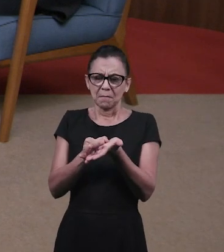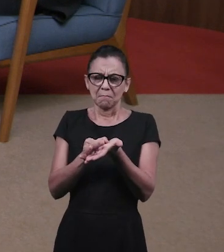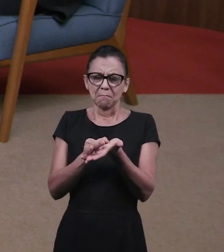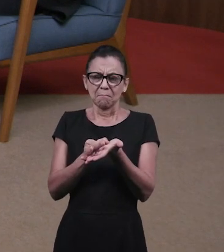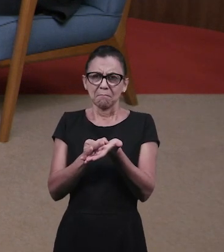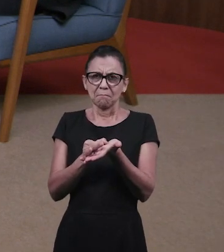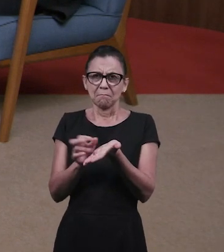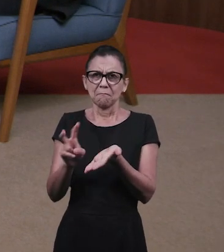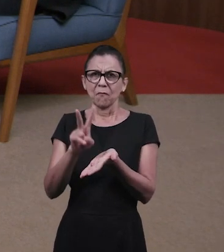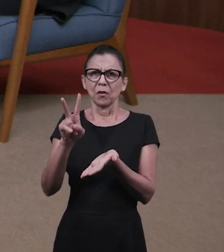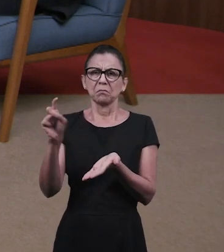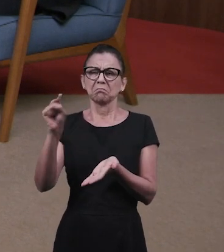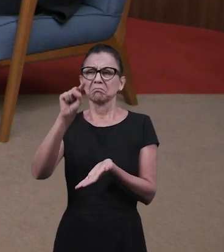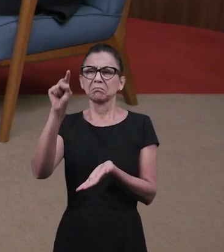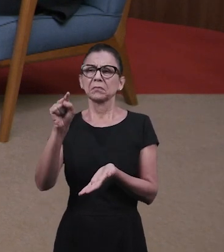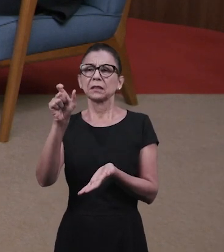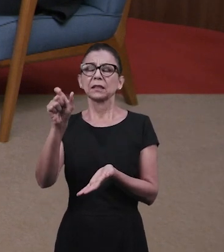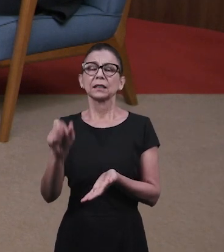donc